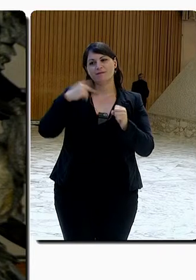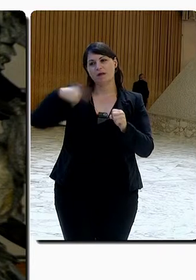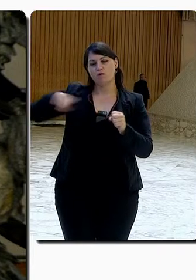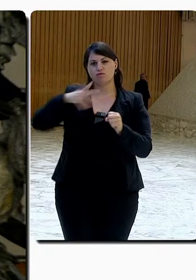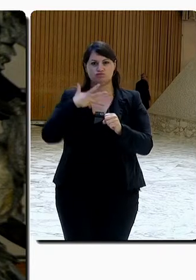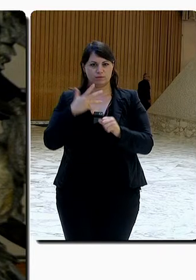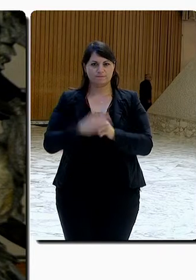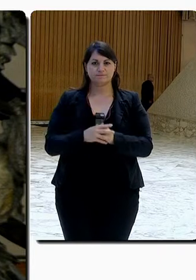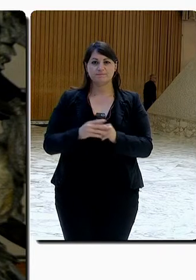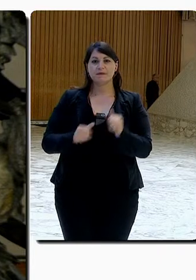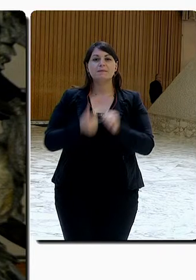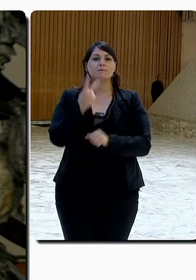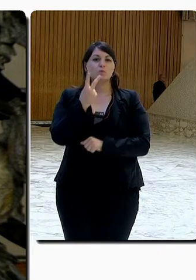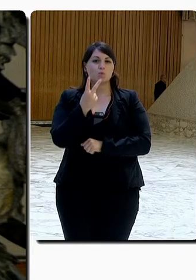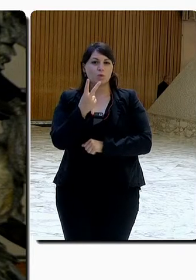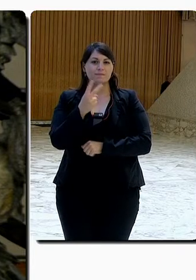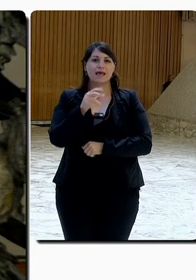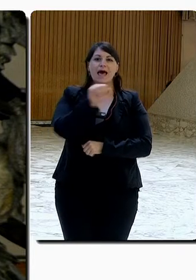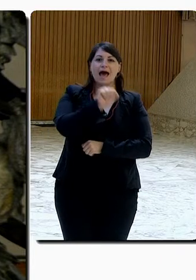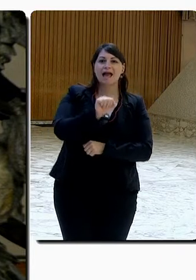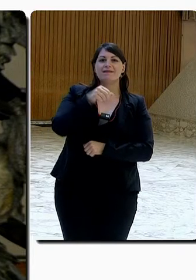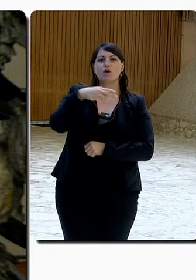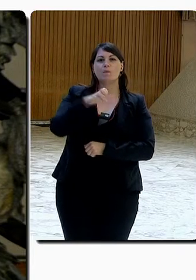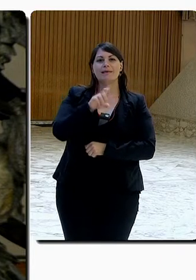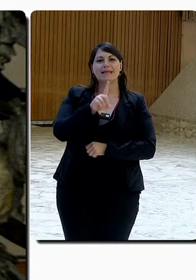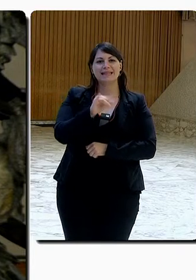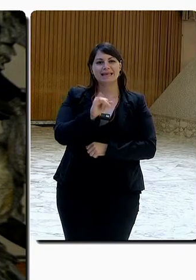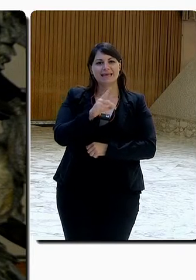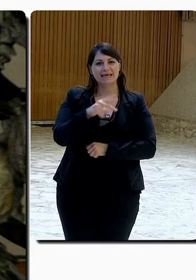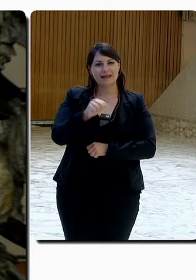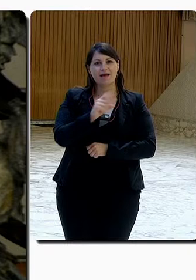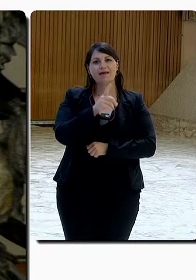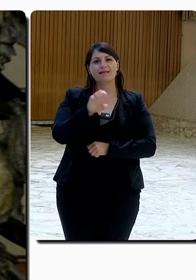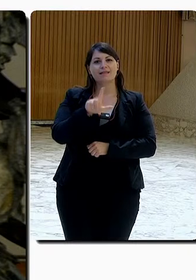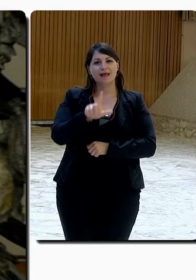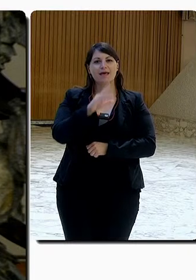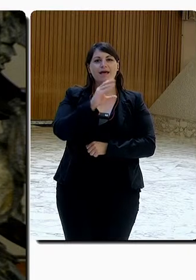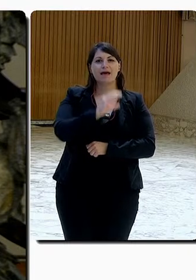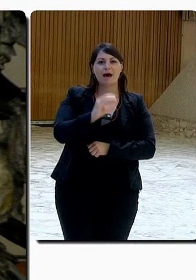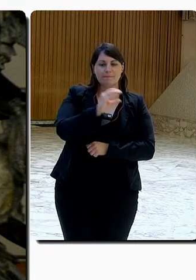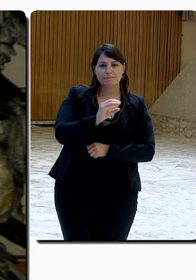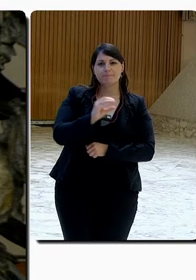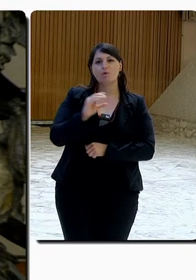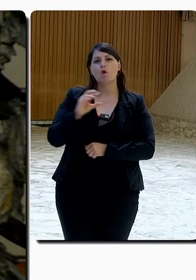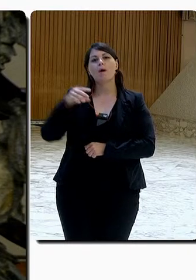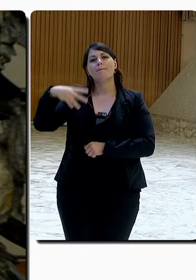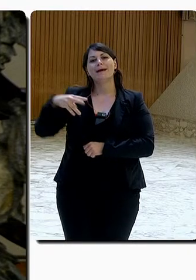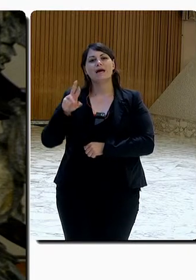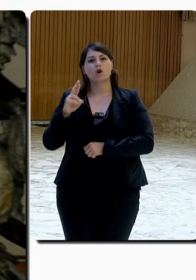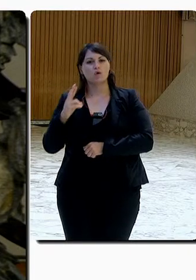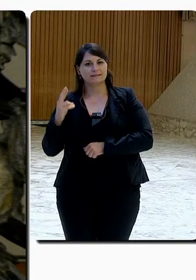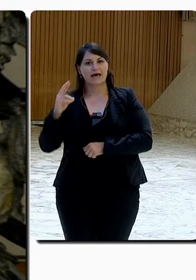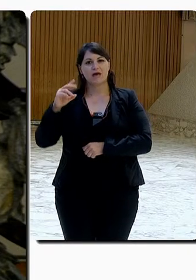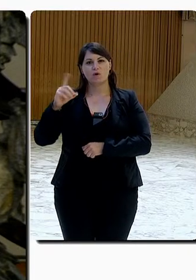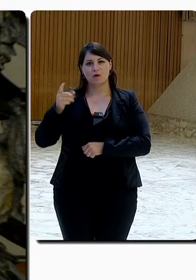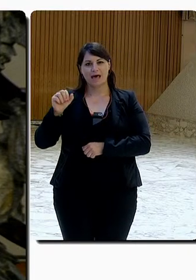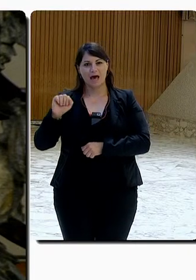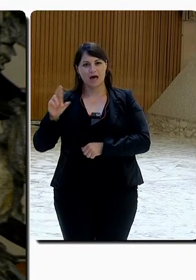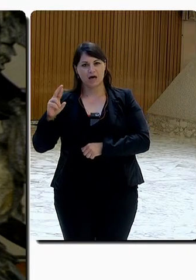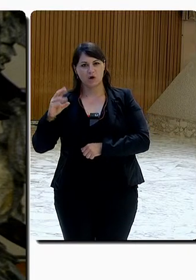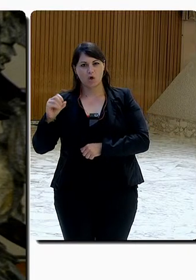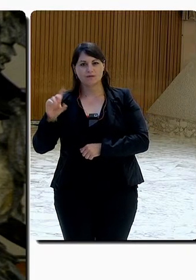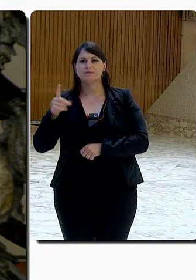primi due, Alvaro Medina del Campo e Maria del Rosario Garcia Garuz. Sposati da 50